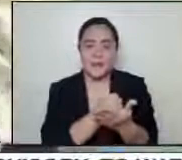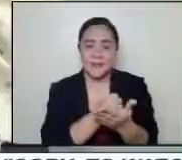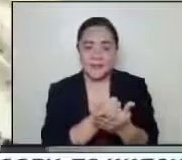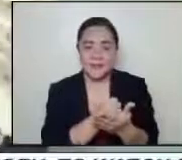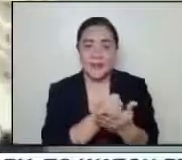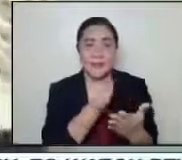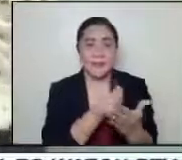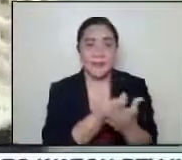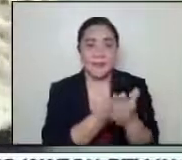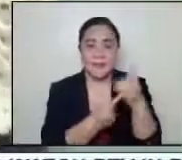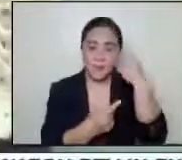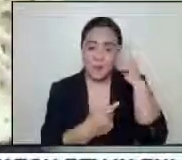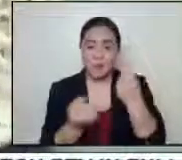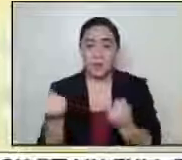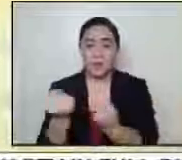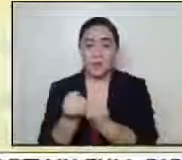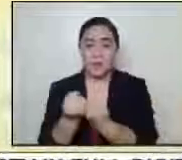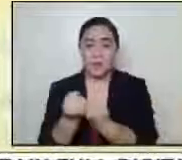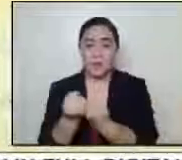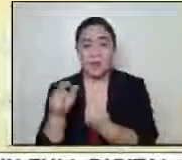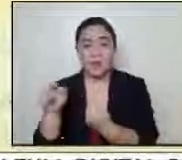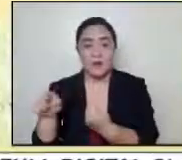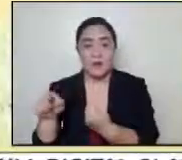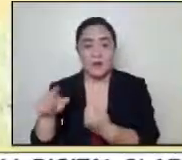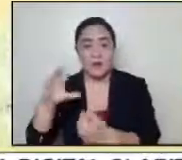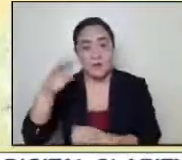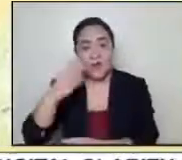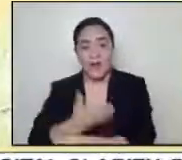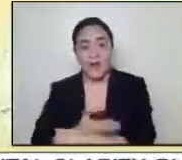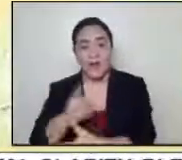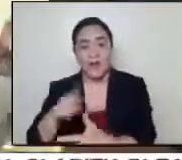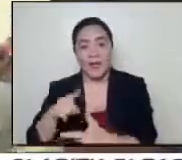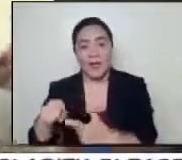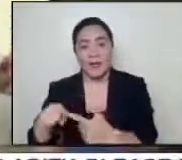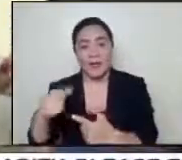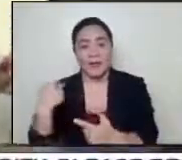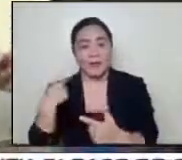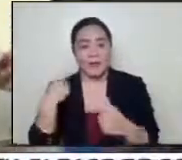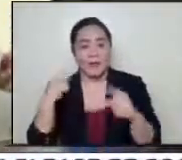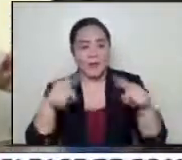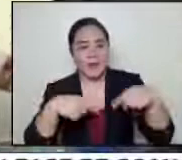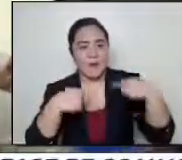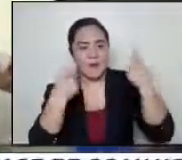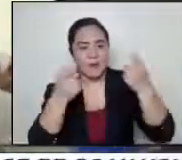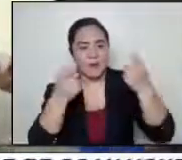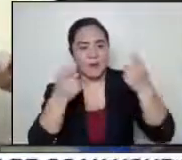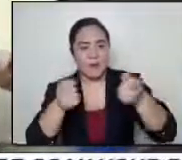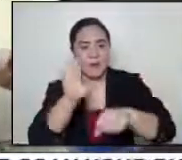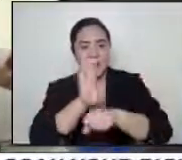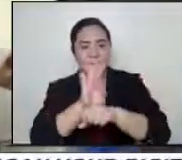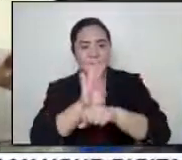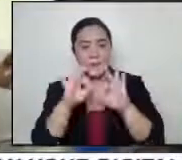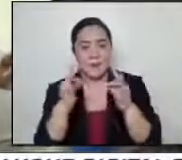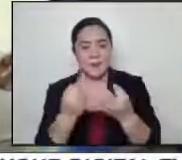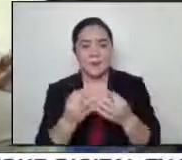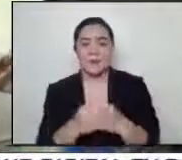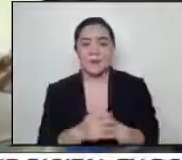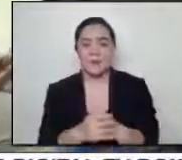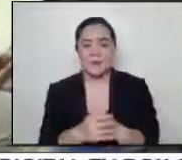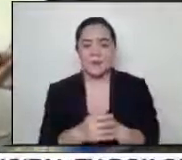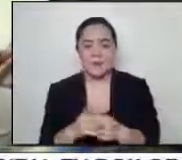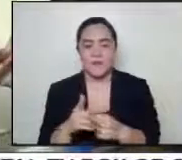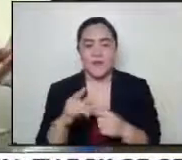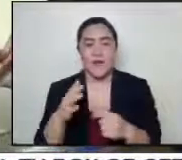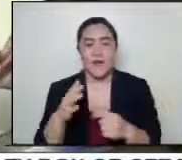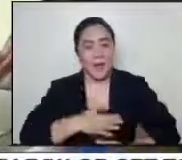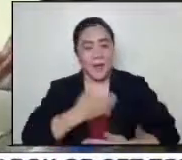Tapos itong family business namin, I'm handling this for 5 years. Ngunit sa kabila ng masasayang nangyari kay Tatay